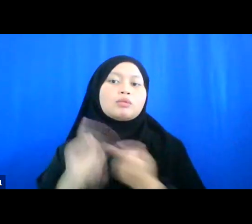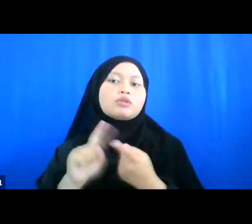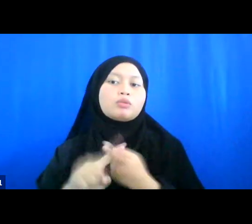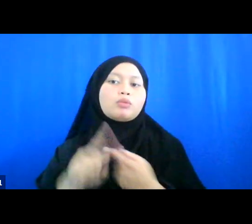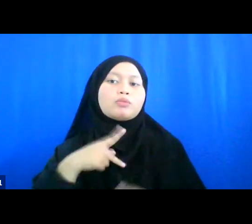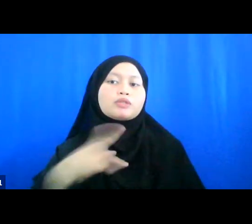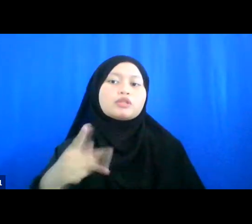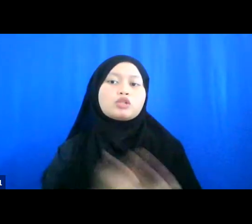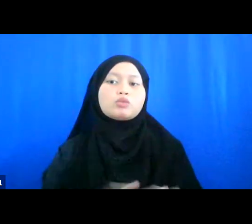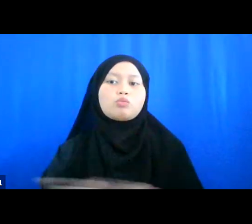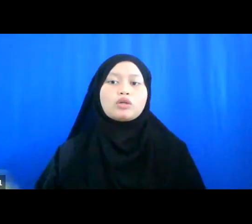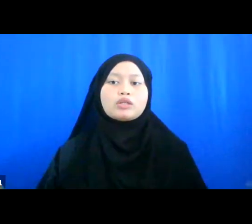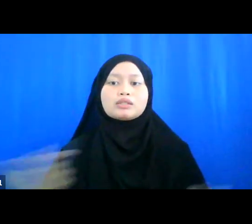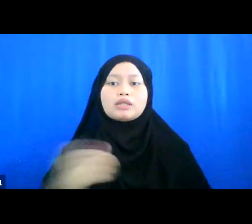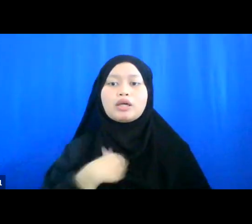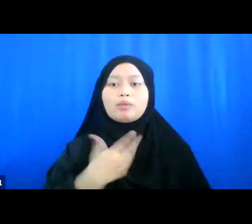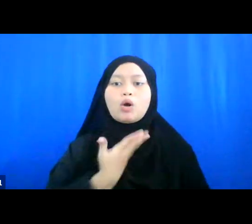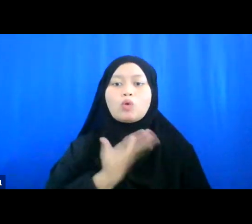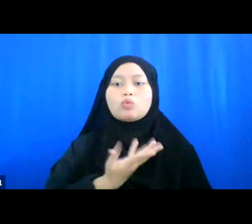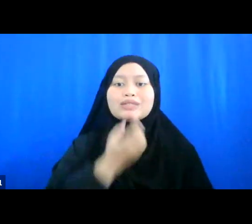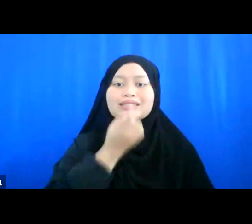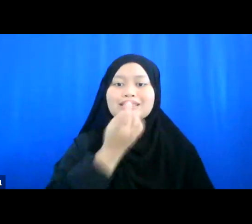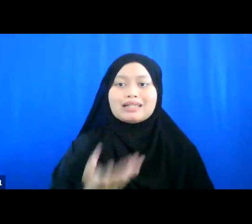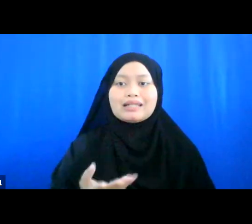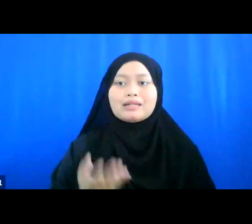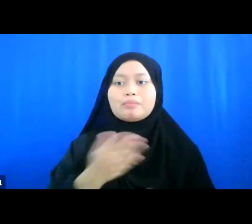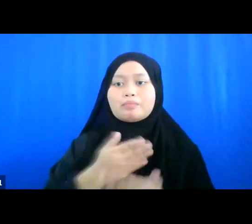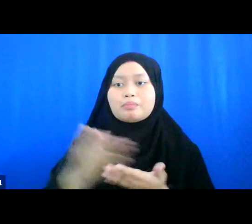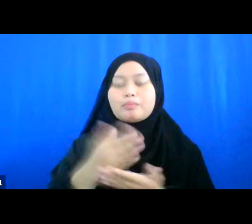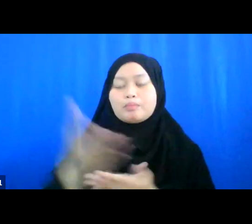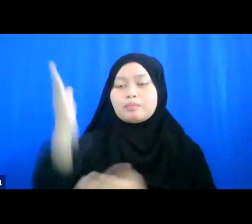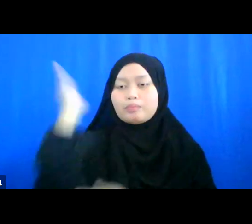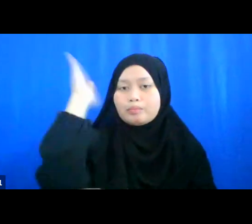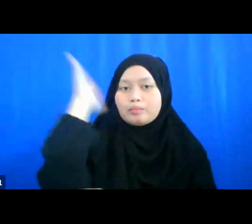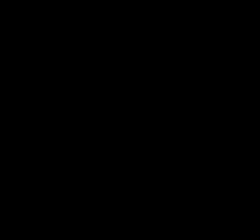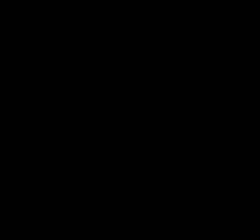the saya izin Share screen Ya Bapa Raya